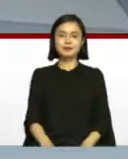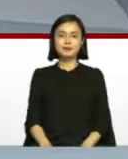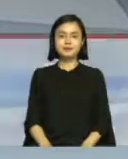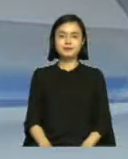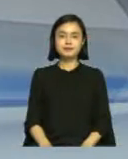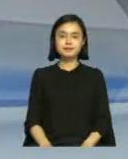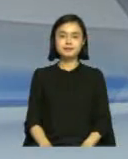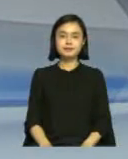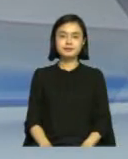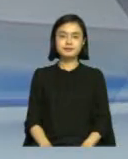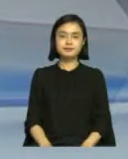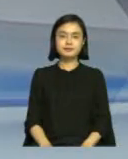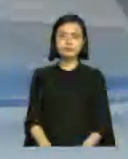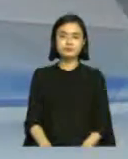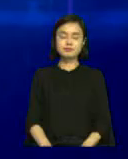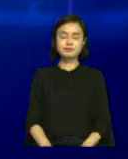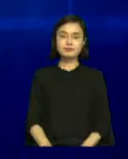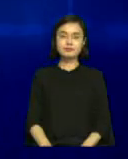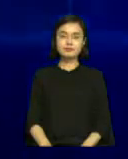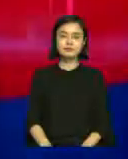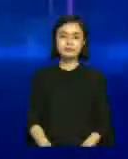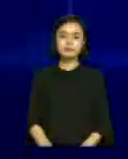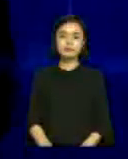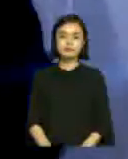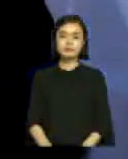보였습니다. 보도에 조성엽 기자입니다.